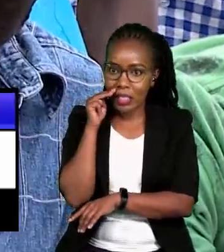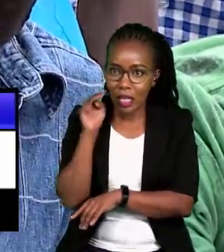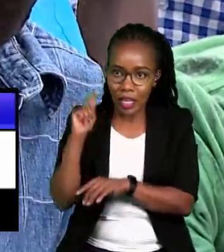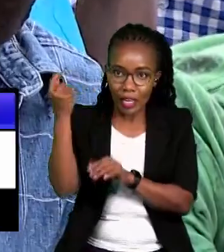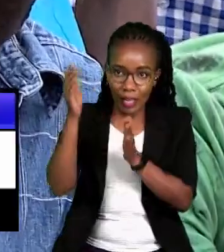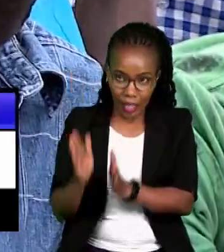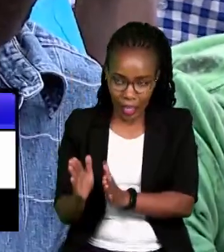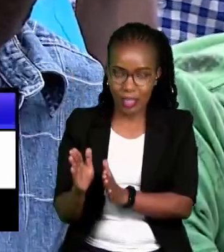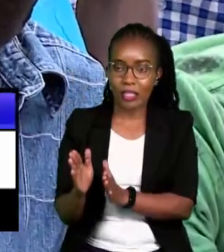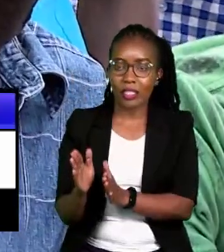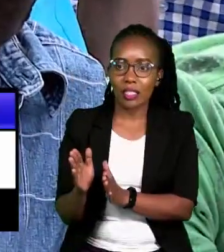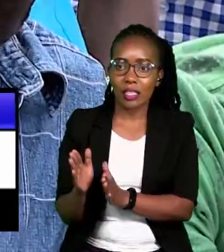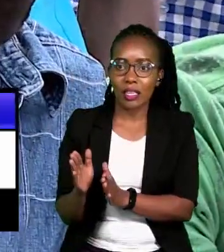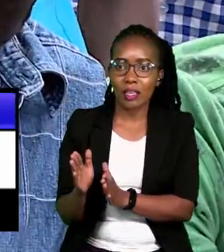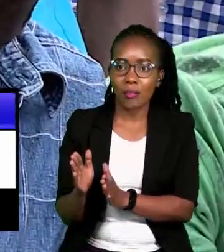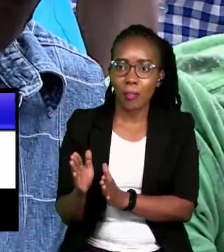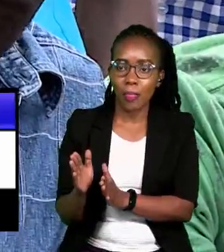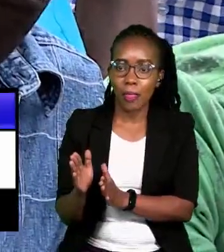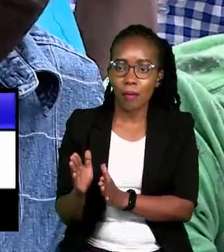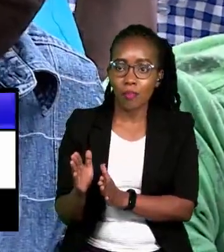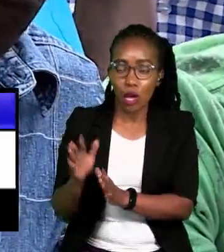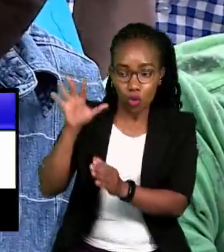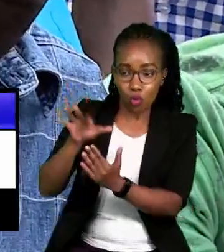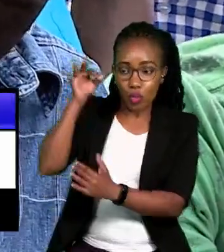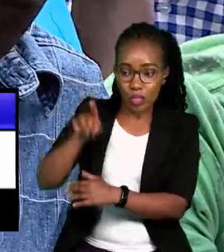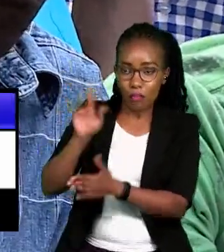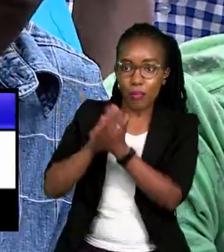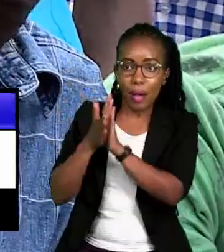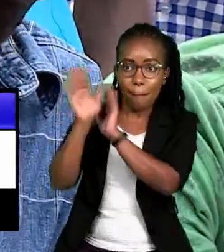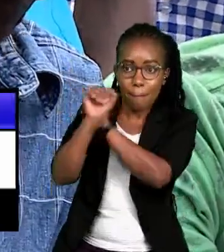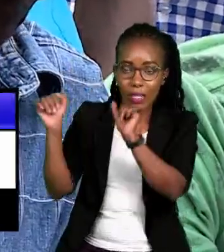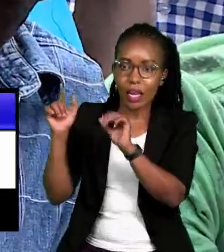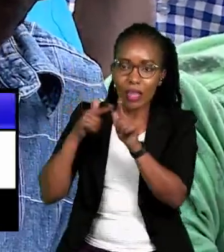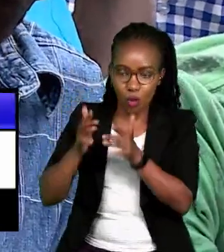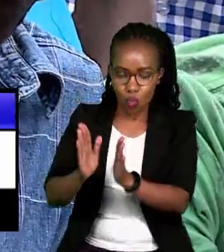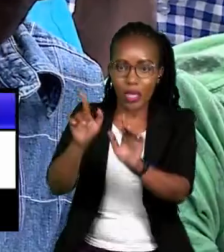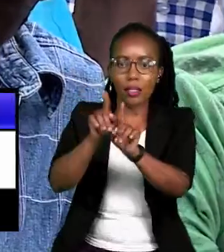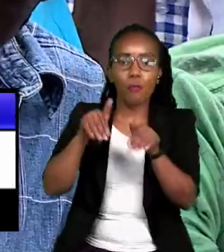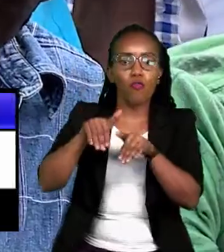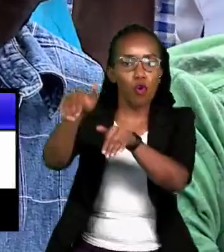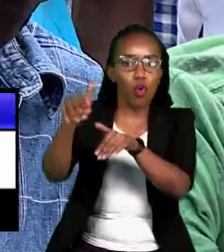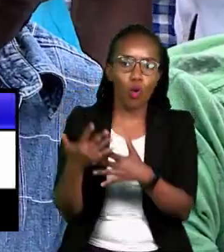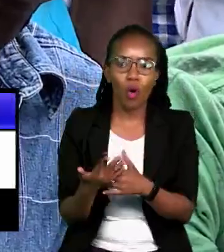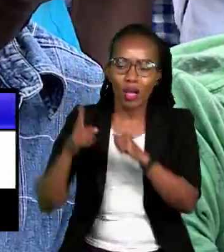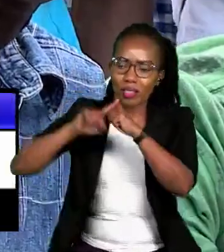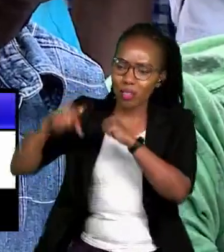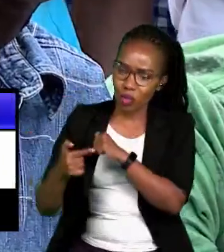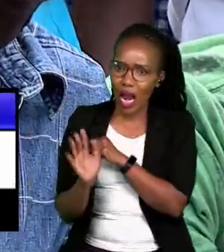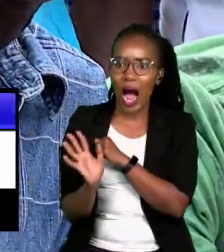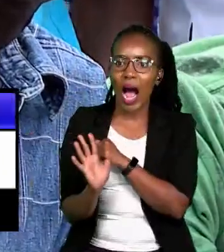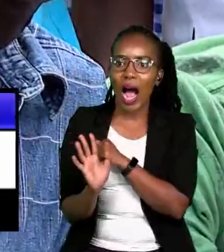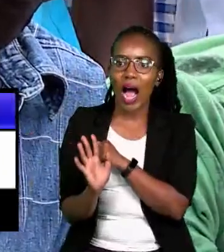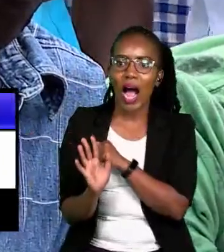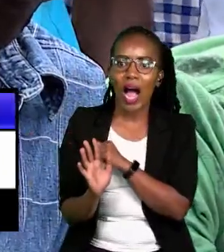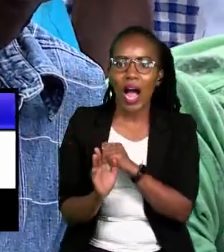Wakenya watampa ruhusa kusimamia ili taifa, aweze kuchukua huo mkondo. Sasa isikuwe shilingi 6,000, ikuwa at